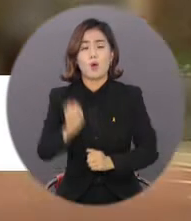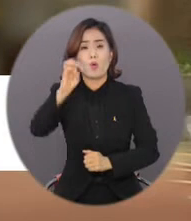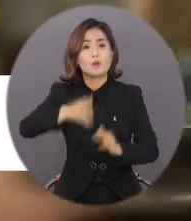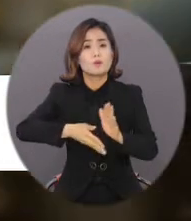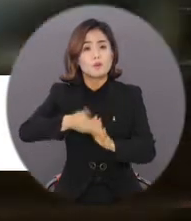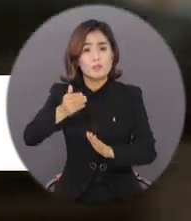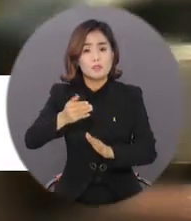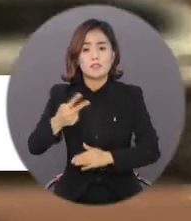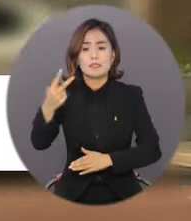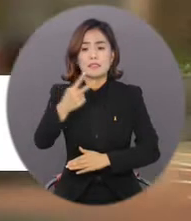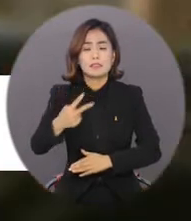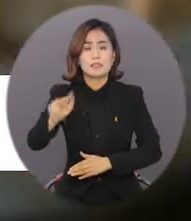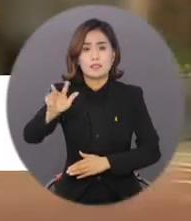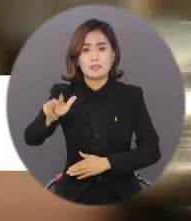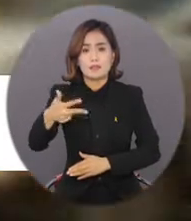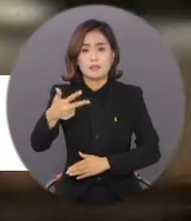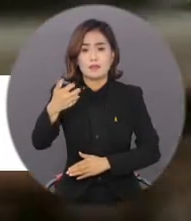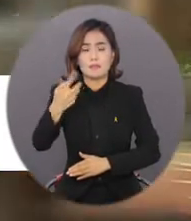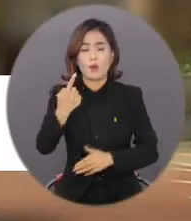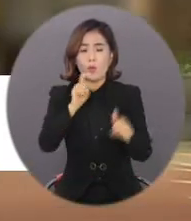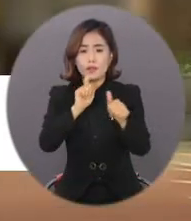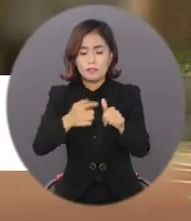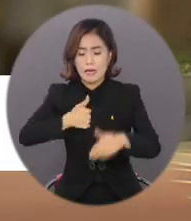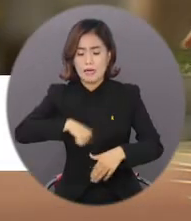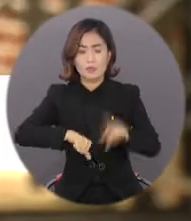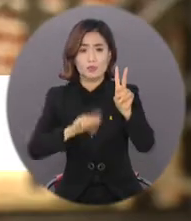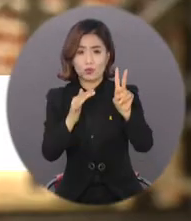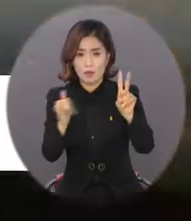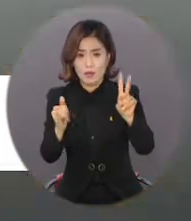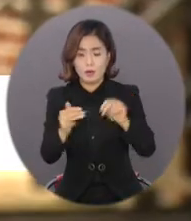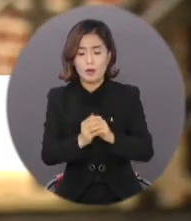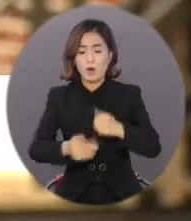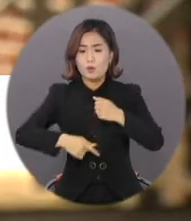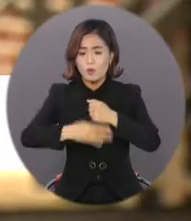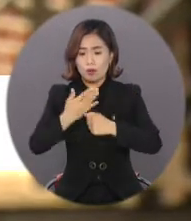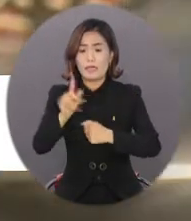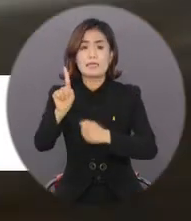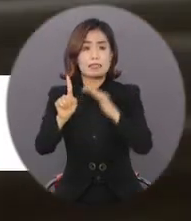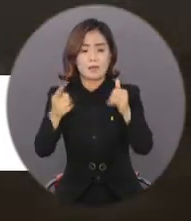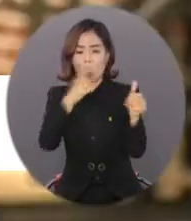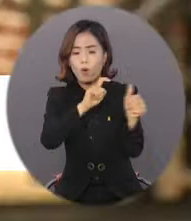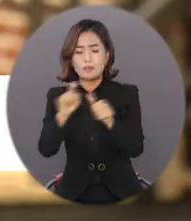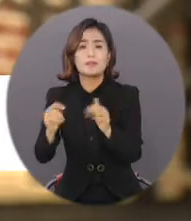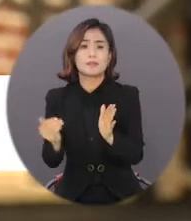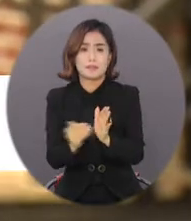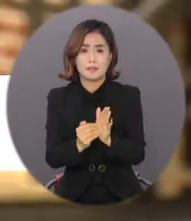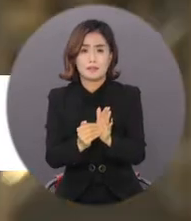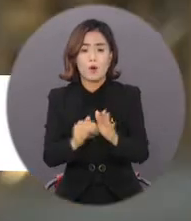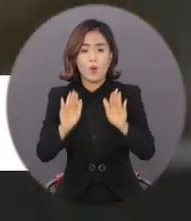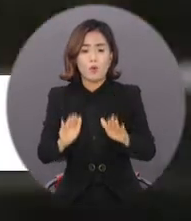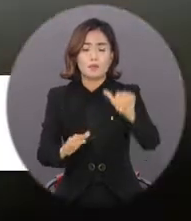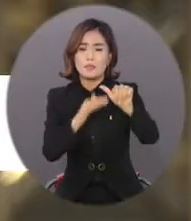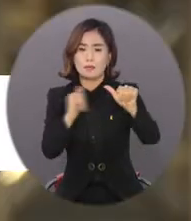광주시에 따르면 2,778번째 확진자의 아들 2명과 초등학생 조카 1명이 확진 판정을 받는 등